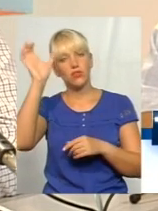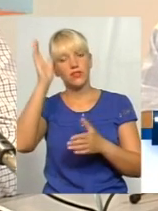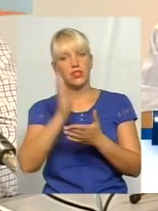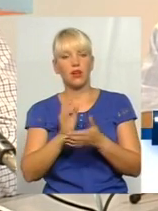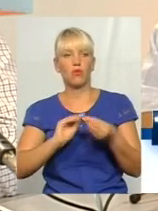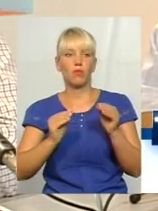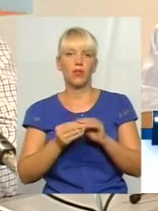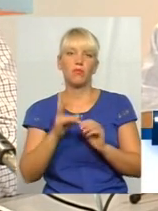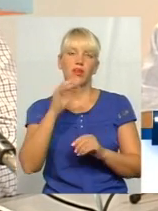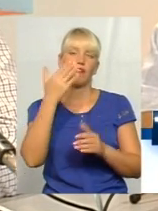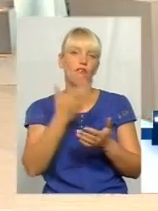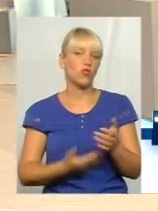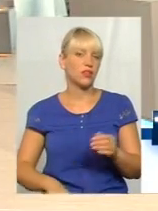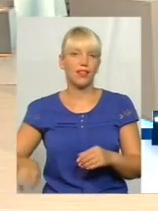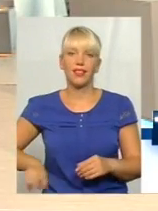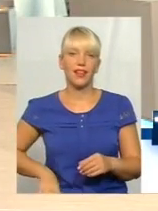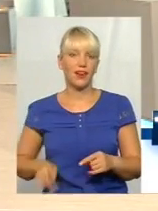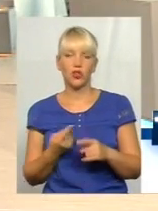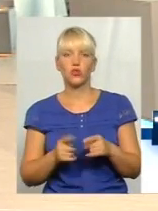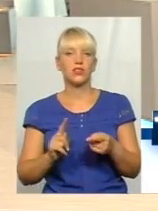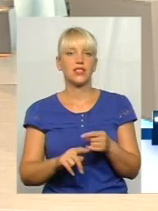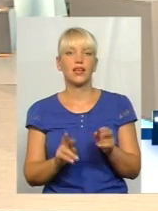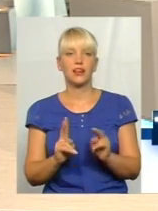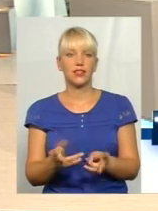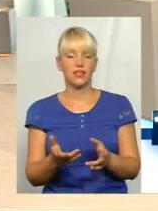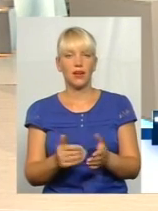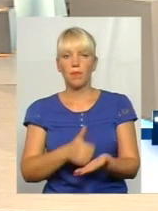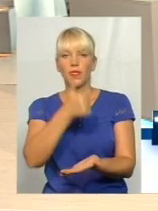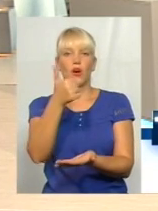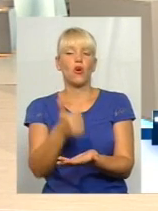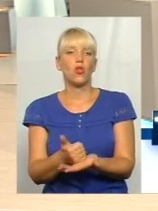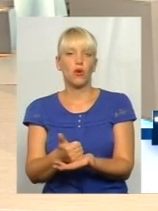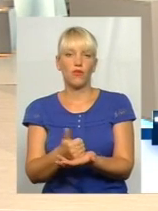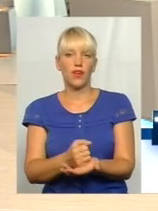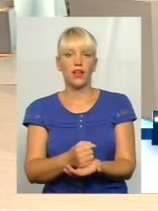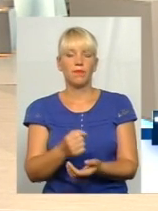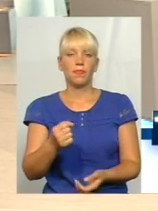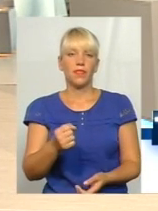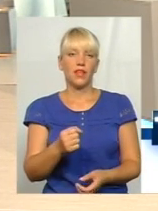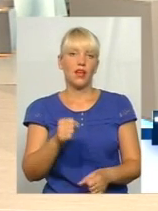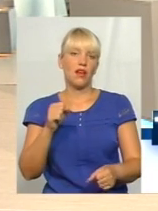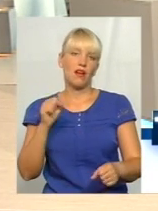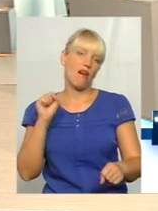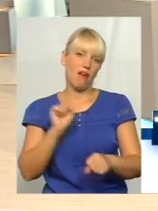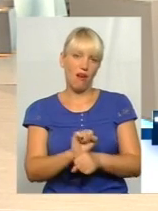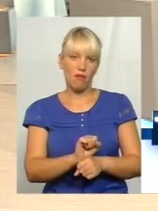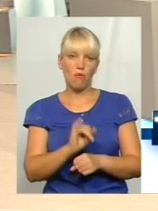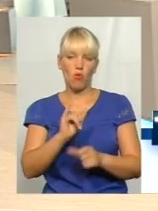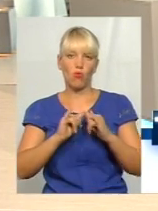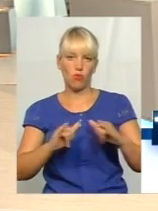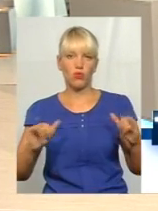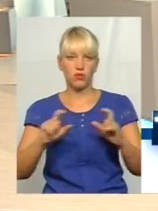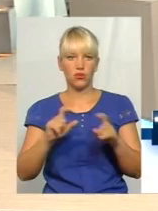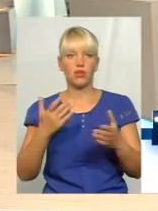проблеми і от директор - це такий вот головне гальмо в розвитку школи от директор пропрацював